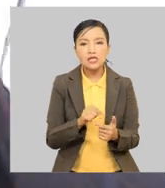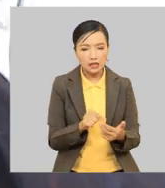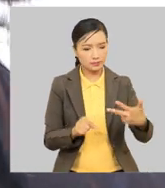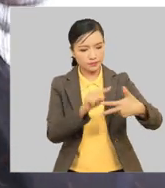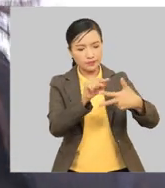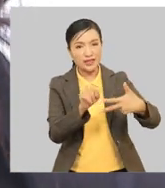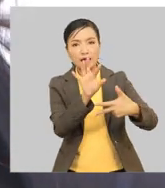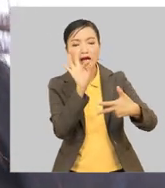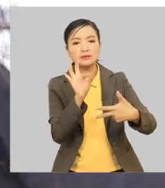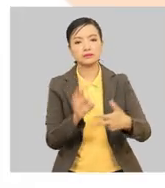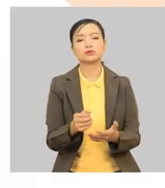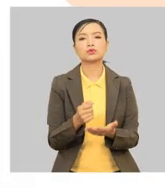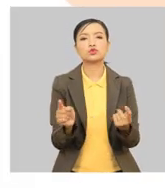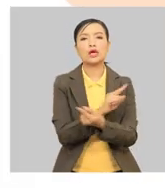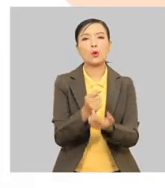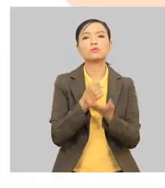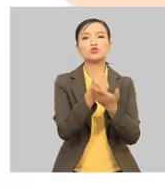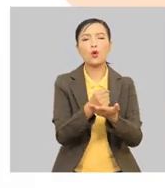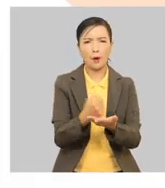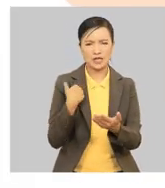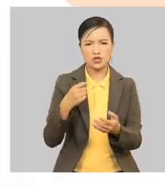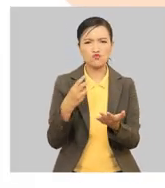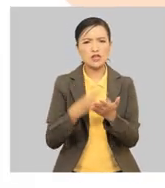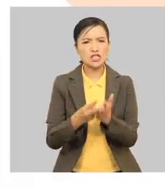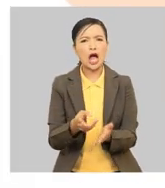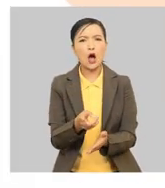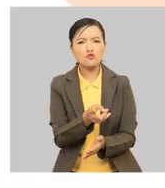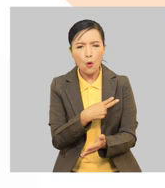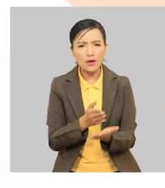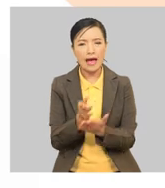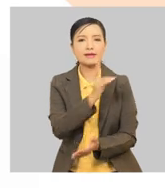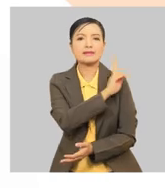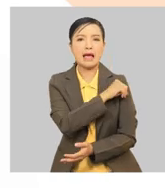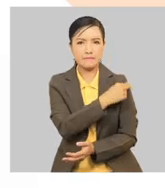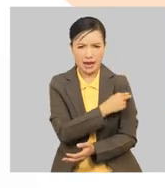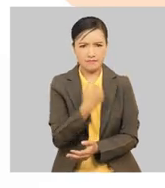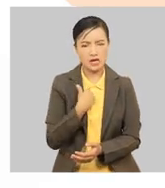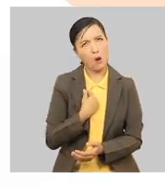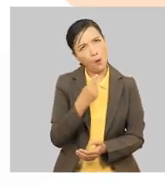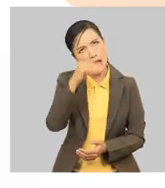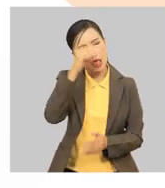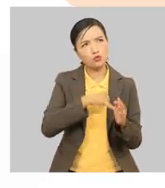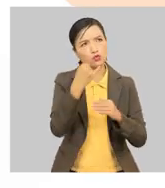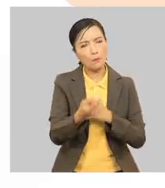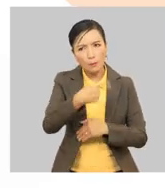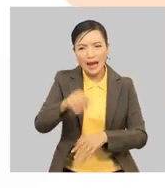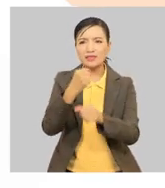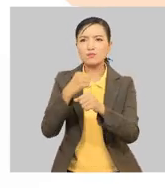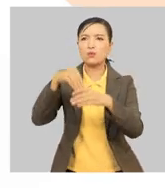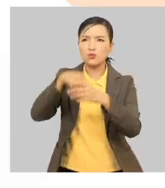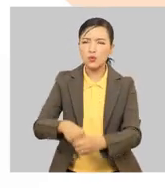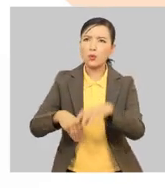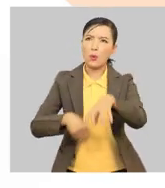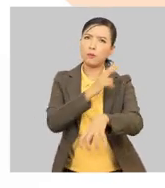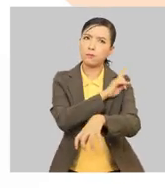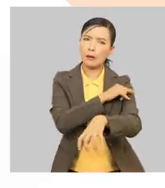ห์ธรรมศาสตร์ค่ะเพราะว่าชมพู่เห็นว่ามันมีวิชาโททางด้านสังคมสงเคราะห์ทางการแพทย์ก็เลยคิดว่าเราจบไปเราไปทำง